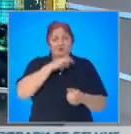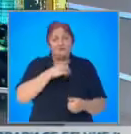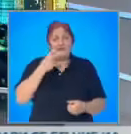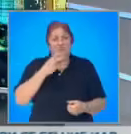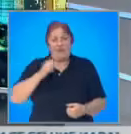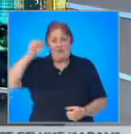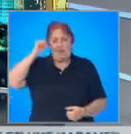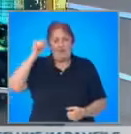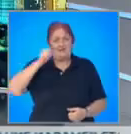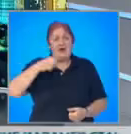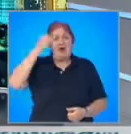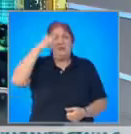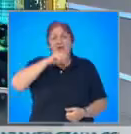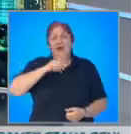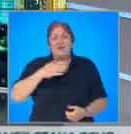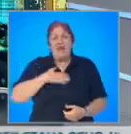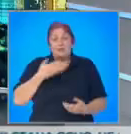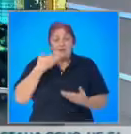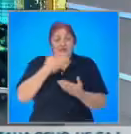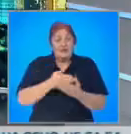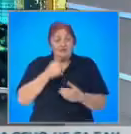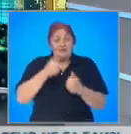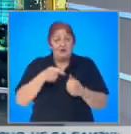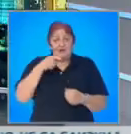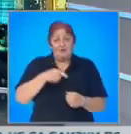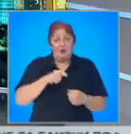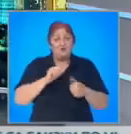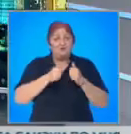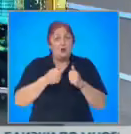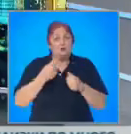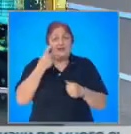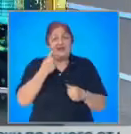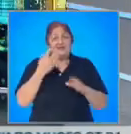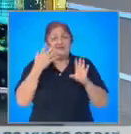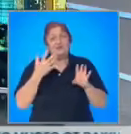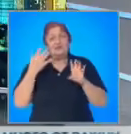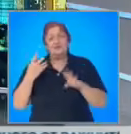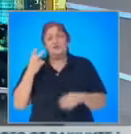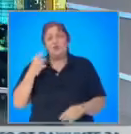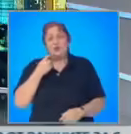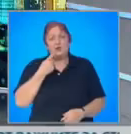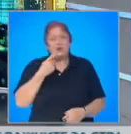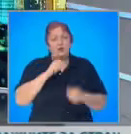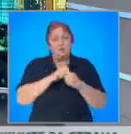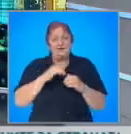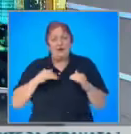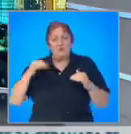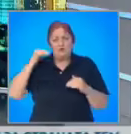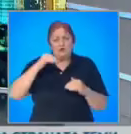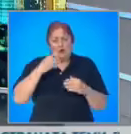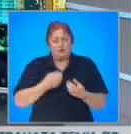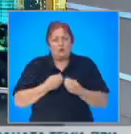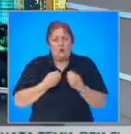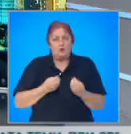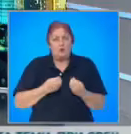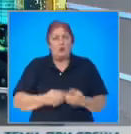постигна две зашеметяващи победи. България не е имала състезател на игри в този спорт от 1992 година насам, което